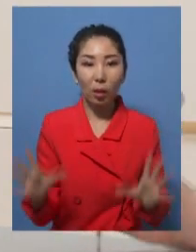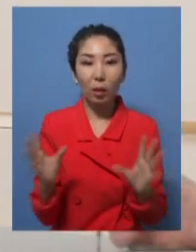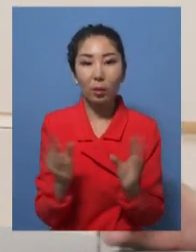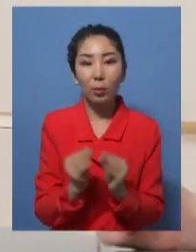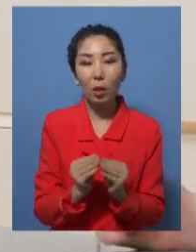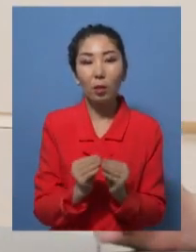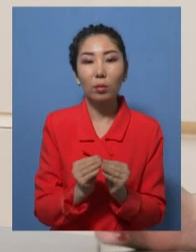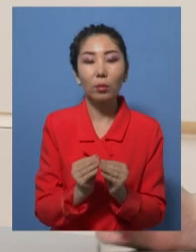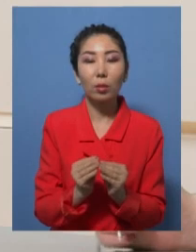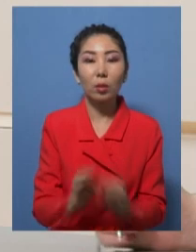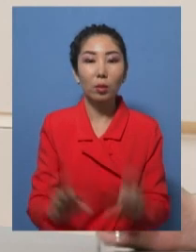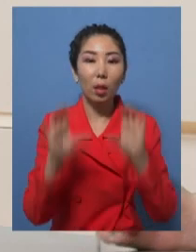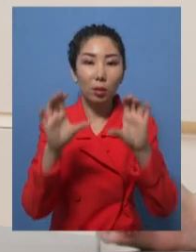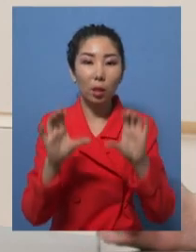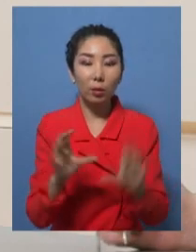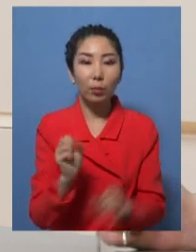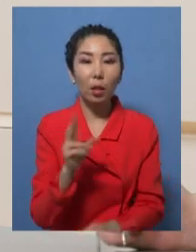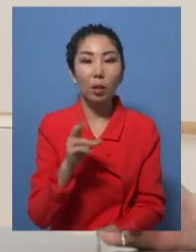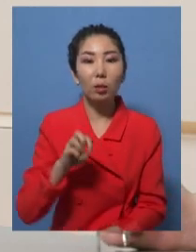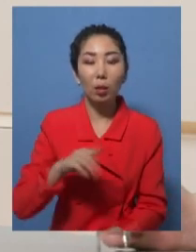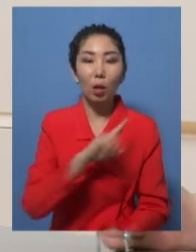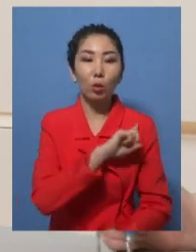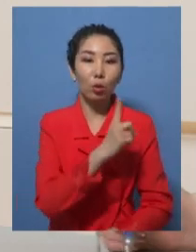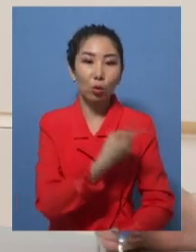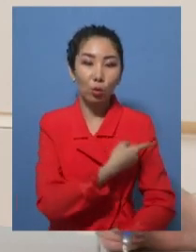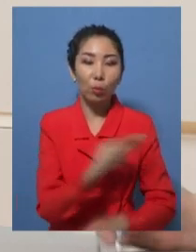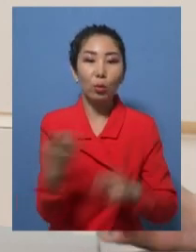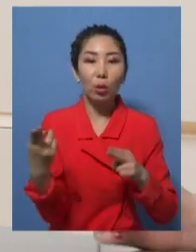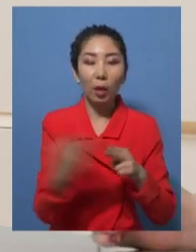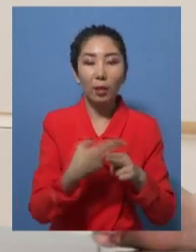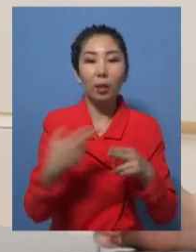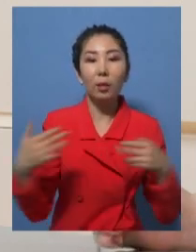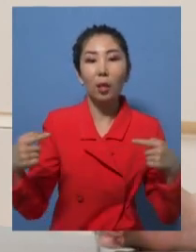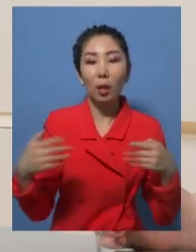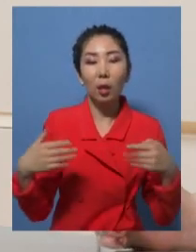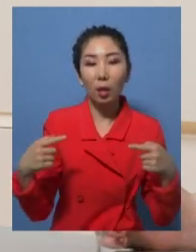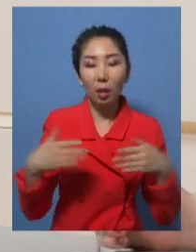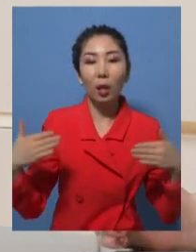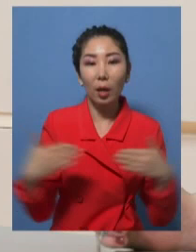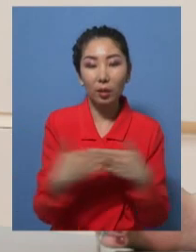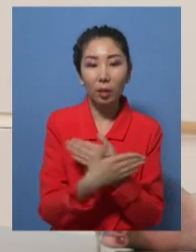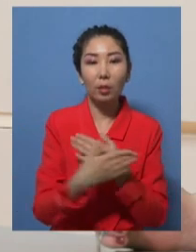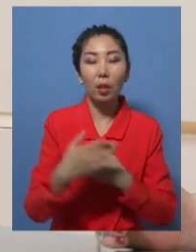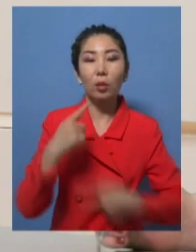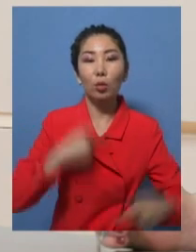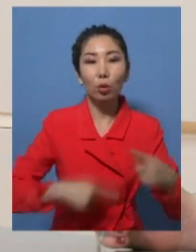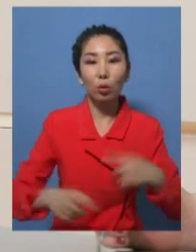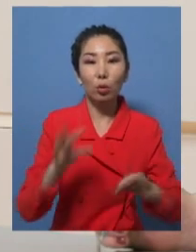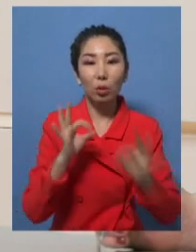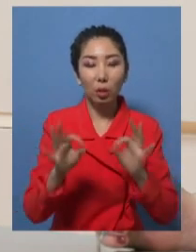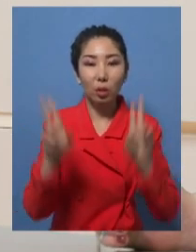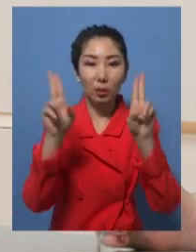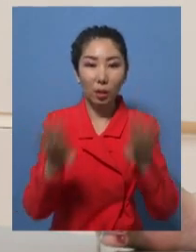наразылық білдіріп жаңа заңсыз актілерге, олардың күшін жойып, қайтадан конкурс өткізіп, дұрыс жаңағы ережеге сәйкес